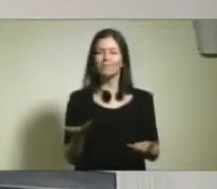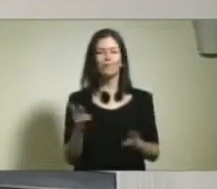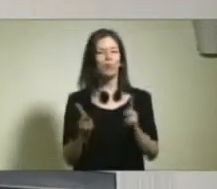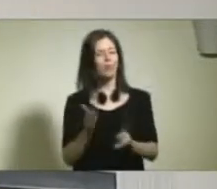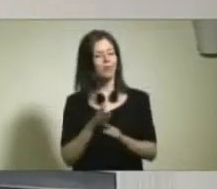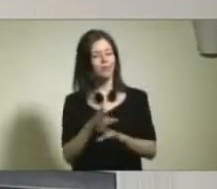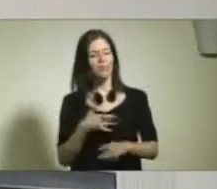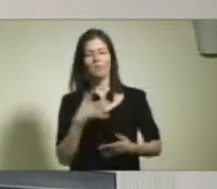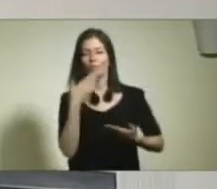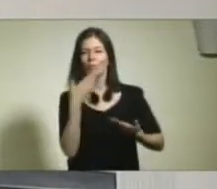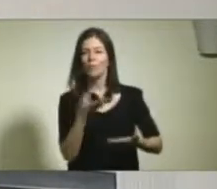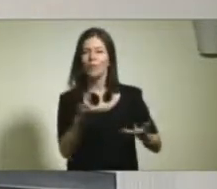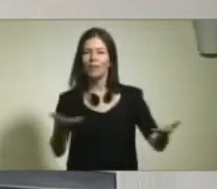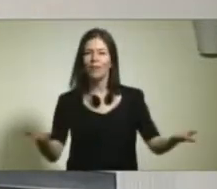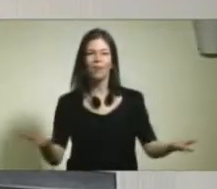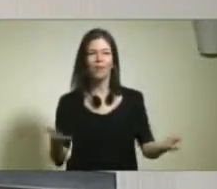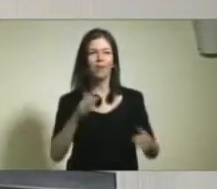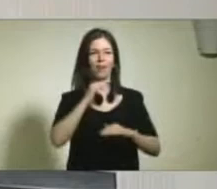public. On